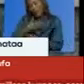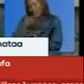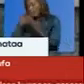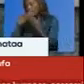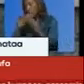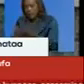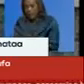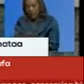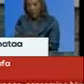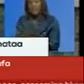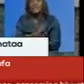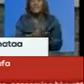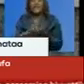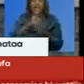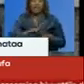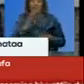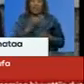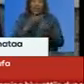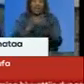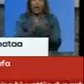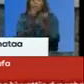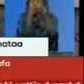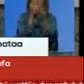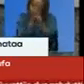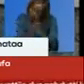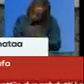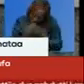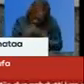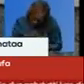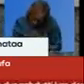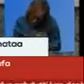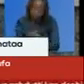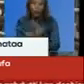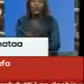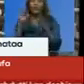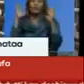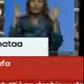ምስጋናዬ ከአጸደ ነፍስ ይደርሳት ዘንድ በብዙ ክብር ላመሰግናት እወዳለሁ